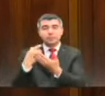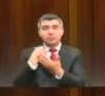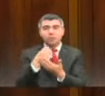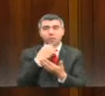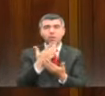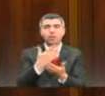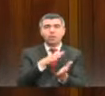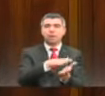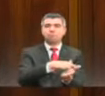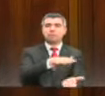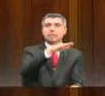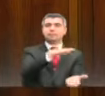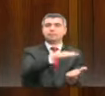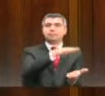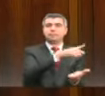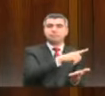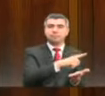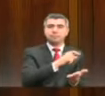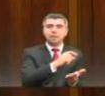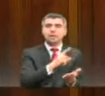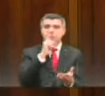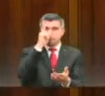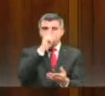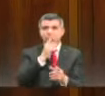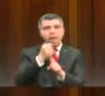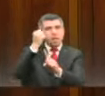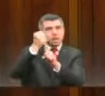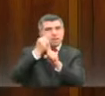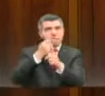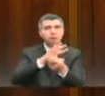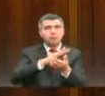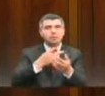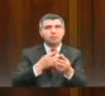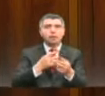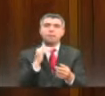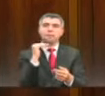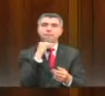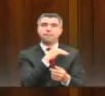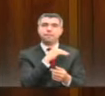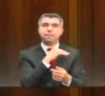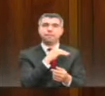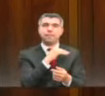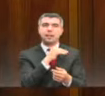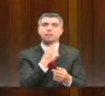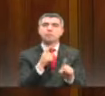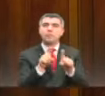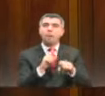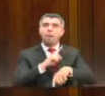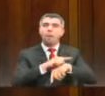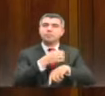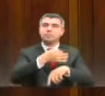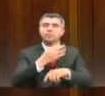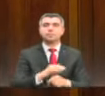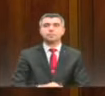نفسها في مواجهة أشخاص القانون العام، وسنعمل إن شاء الله على تسريع هذا التنفيذ في حدود